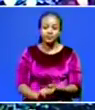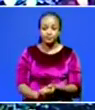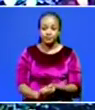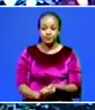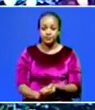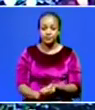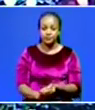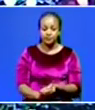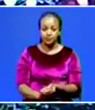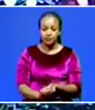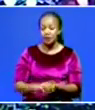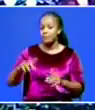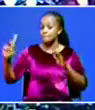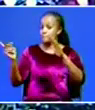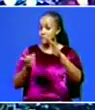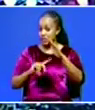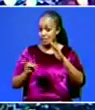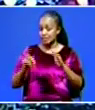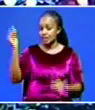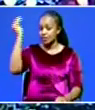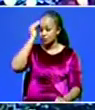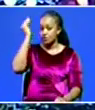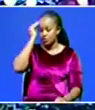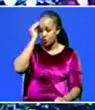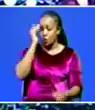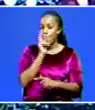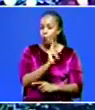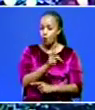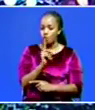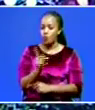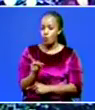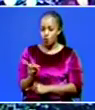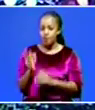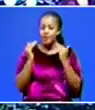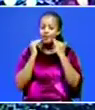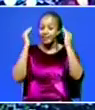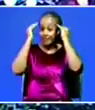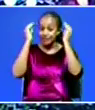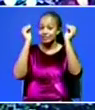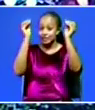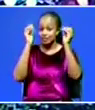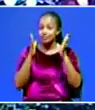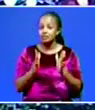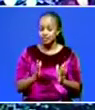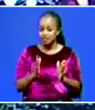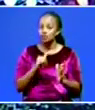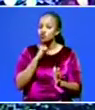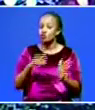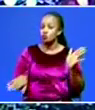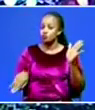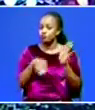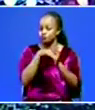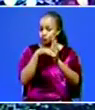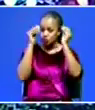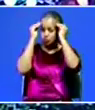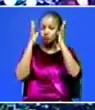Waziri wa Elimu Profesa George Magoha amewaonya walimu wakuu watakaowatimua wanafunzi shuleni kuhusiana na malipo ya karo na ada zingine